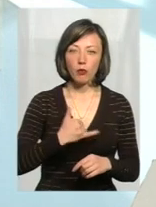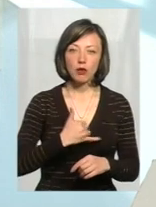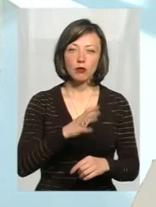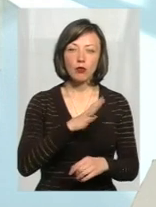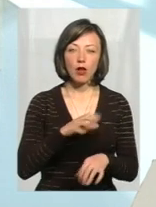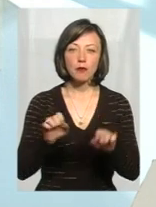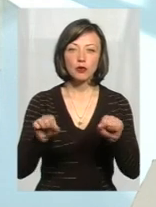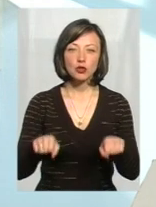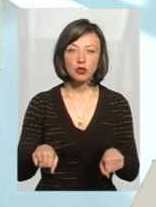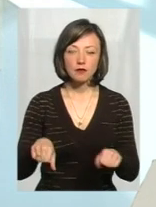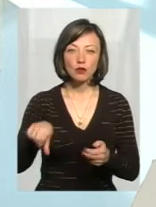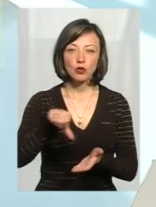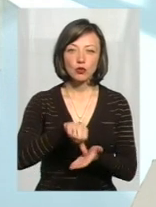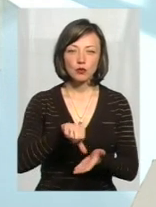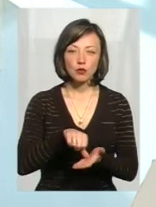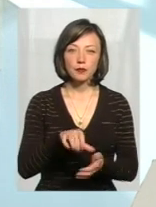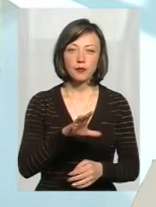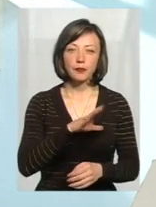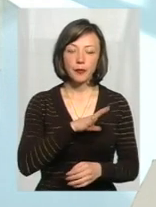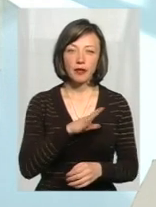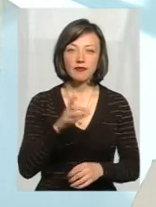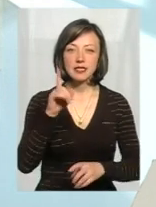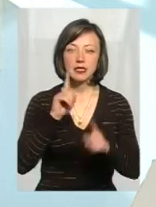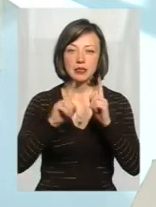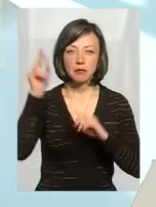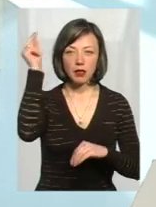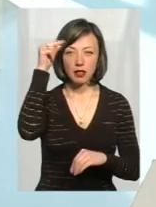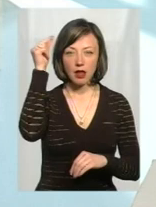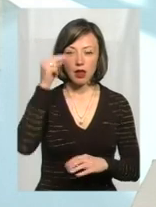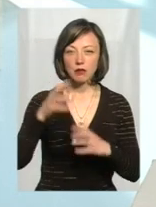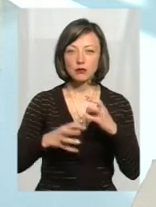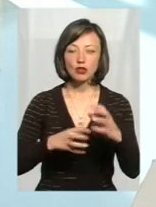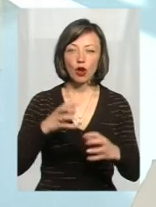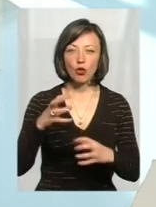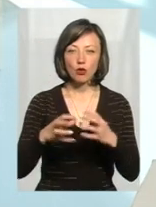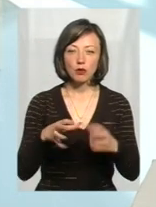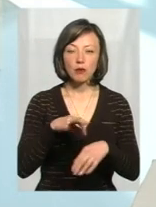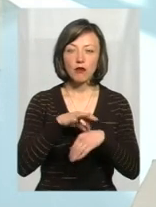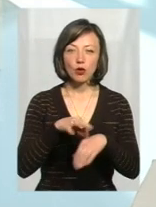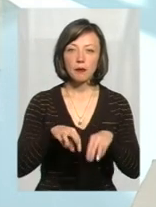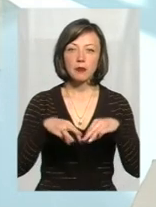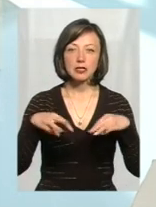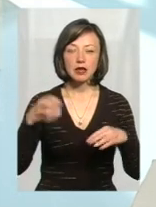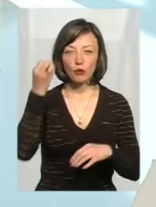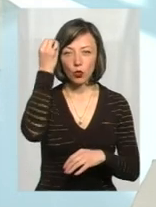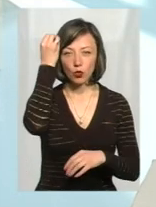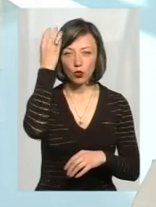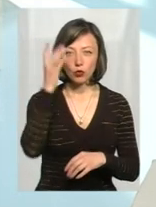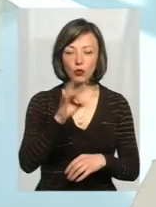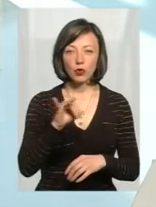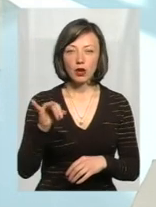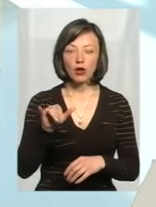можливість взяти участь у семінарі, міжнародному семінарі, який проводило Міністерство культури